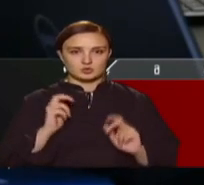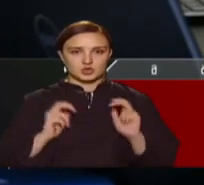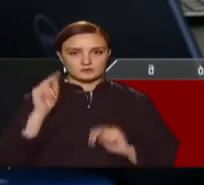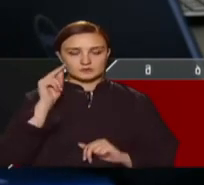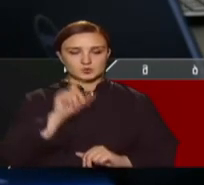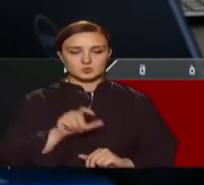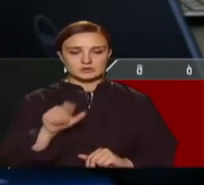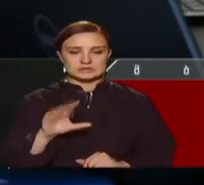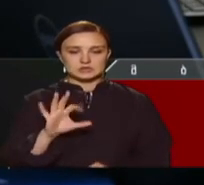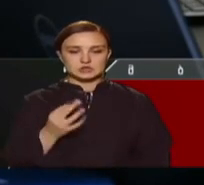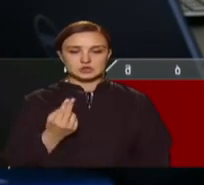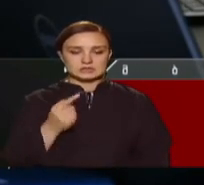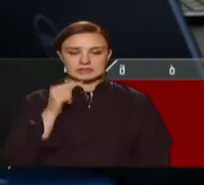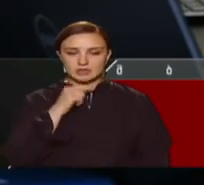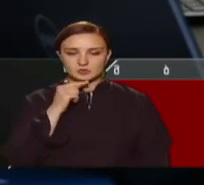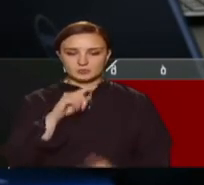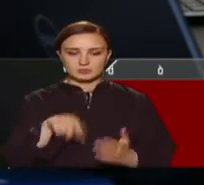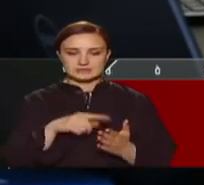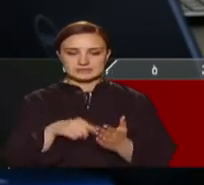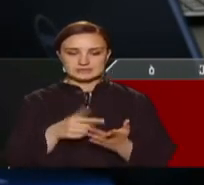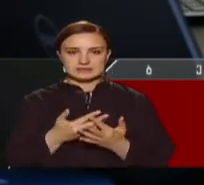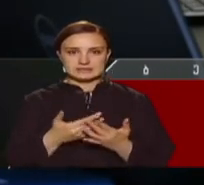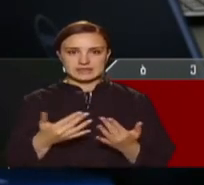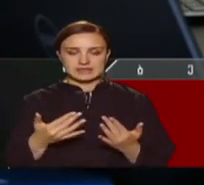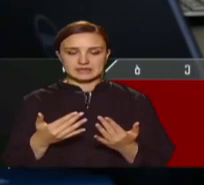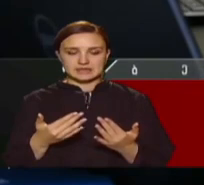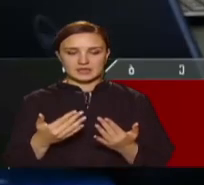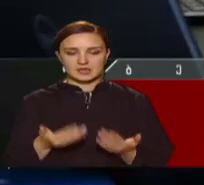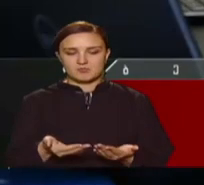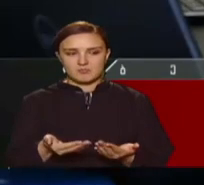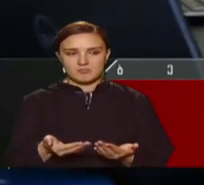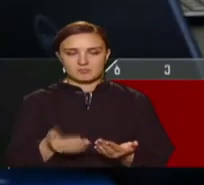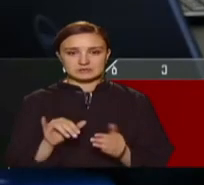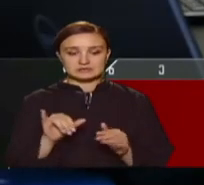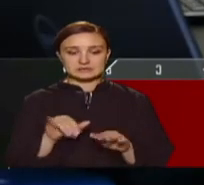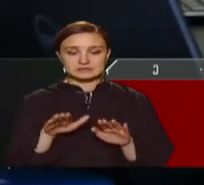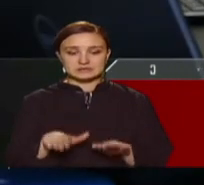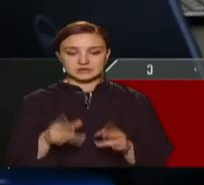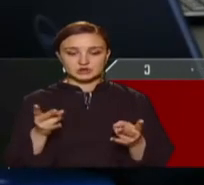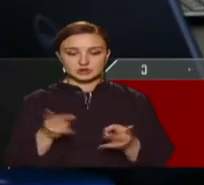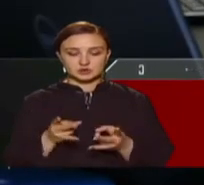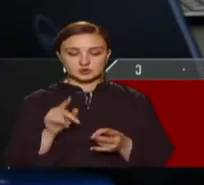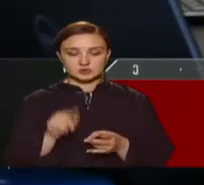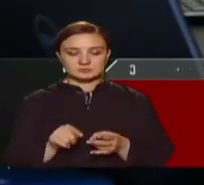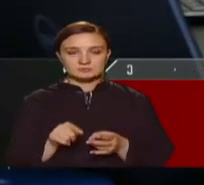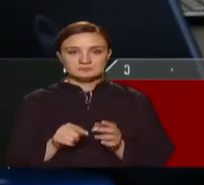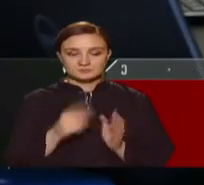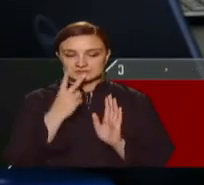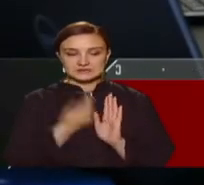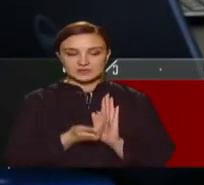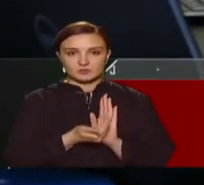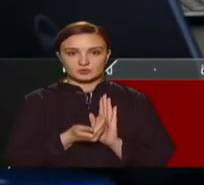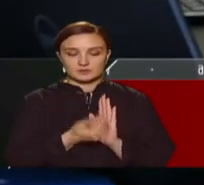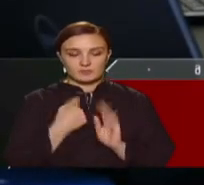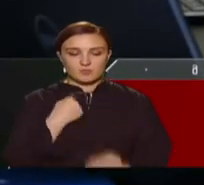ამ სოციალური და ეკონომიკური საკითხების თუნდაც დაყენებაში და სადაც საჭიროა იქ წარმოდგენაში,